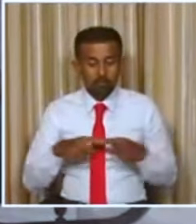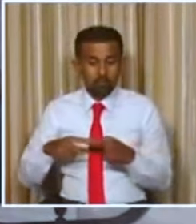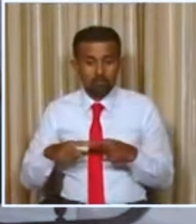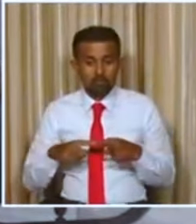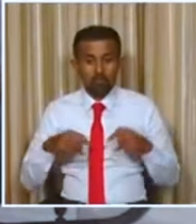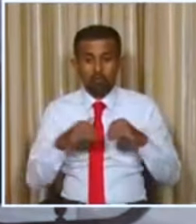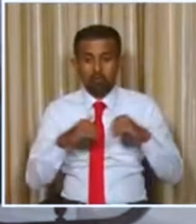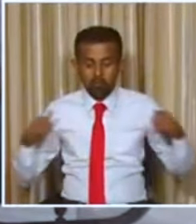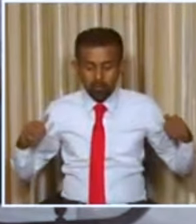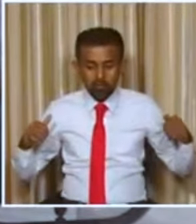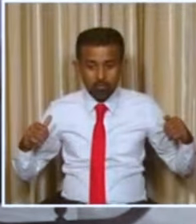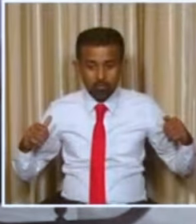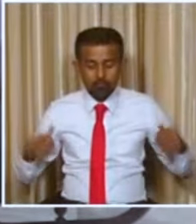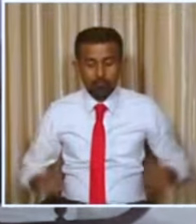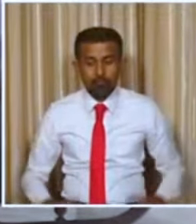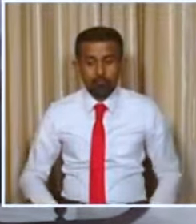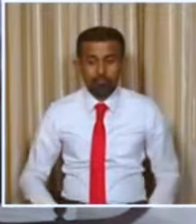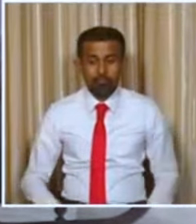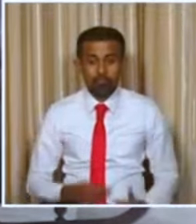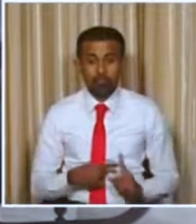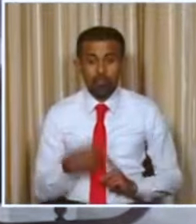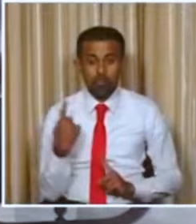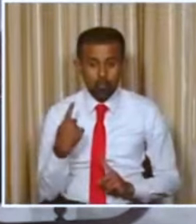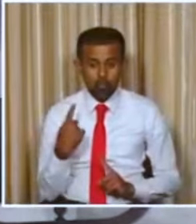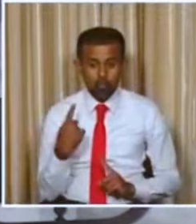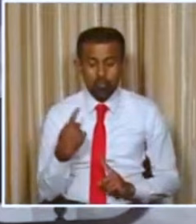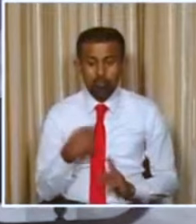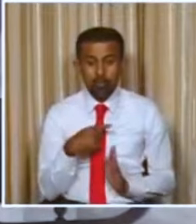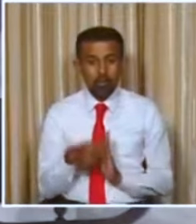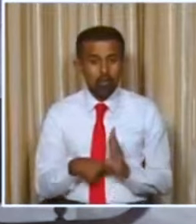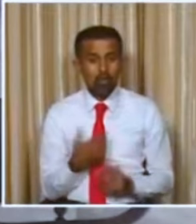நாட்டை கட்டியெழுப்புவதற்கு சேர்ந்து செயல்படுவதற்கு நீங்கள் முன்வர வேண்டும் என்று கேட்டு விடைபெறுகிறேன். நன்றி.